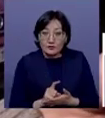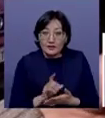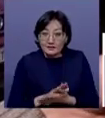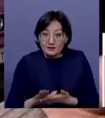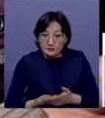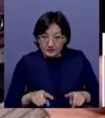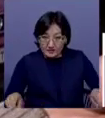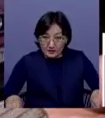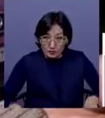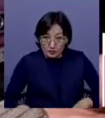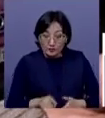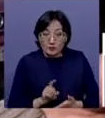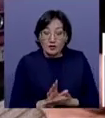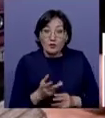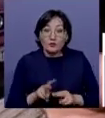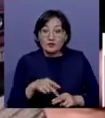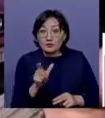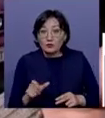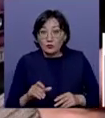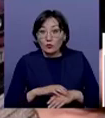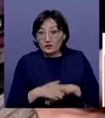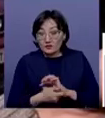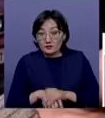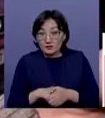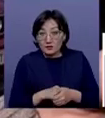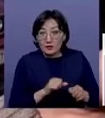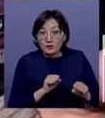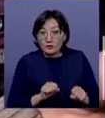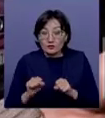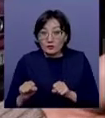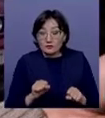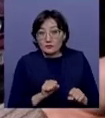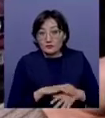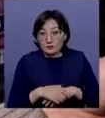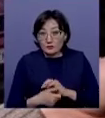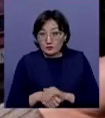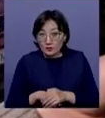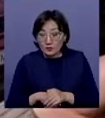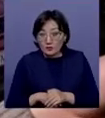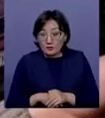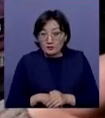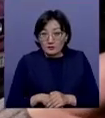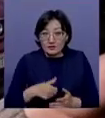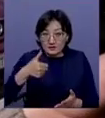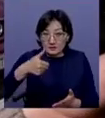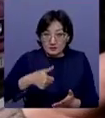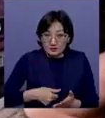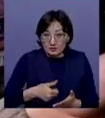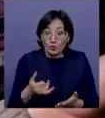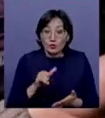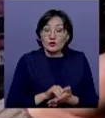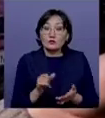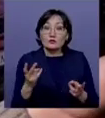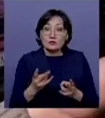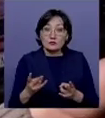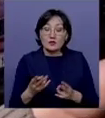керек жерде, және осы тұтынушылардың қолдарын залалсыздандыруға арналған антисептикалық санитайзер орнатылуы